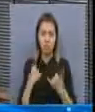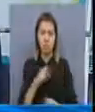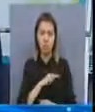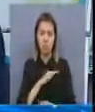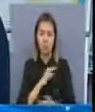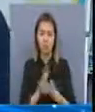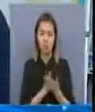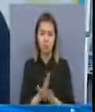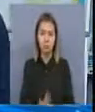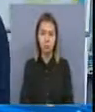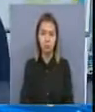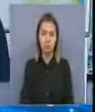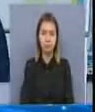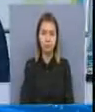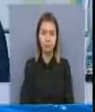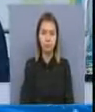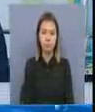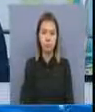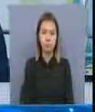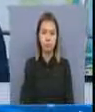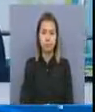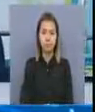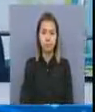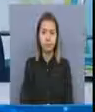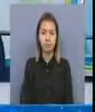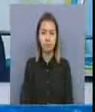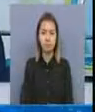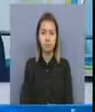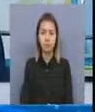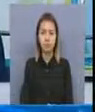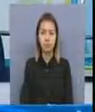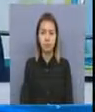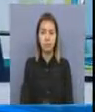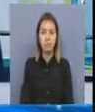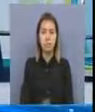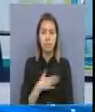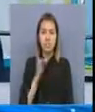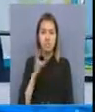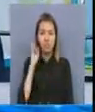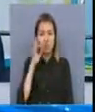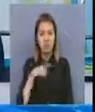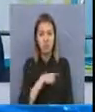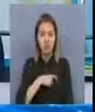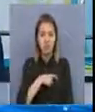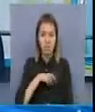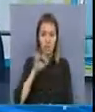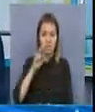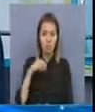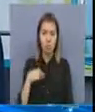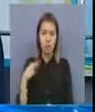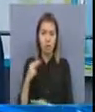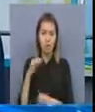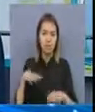қызметте. Я тренировался в областной школе. Державинск қаласында білікті бапкер Асқар Әлкешевтен дәріс